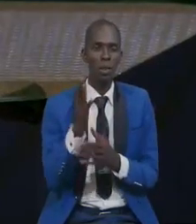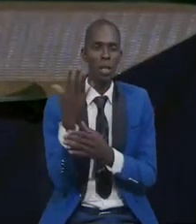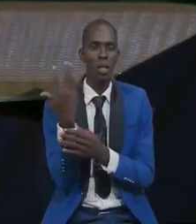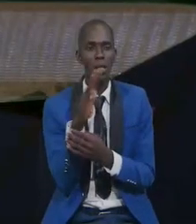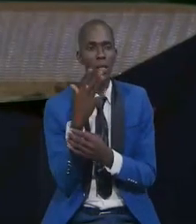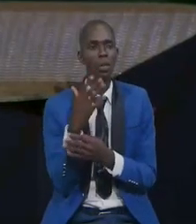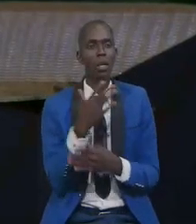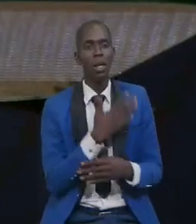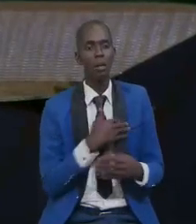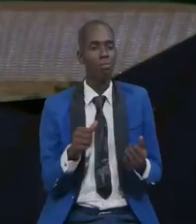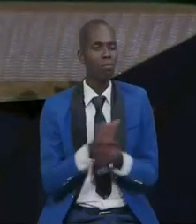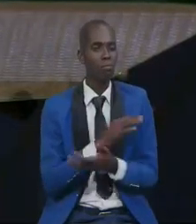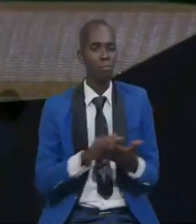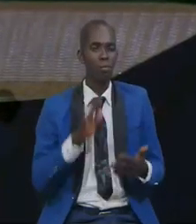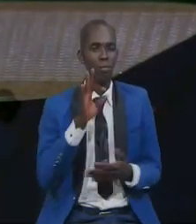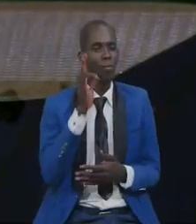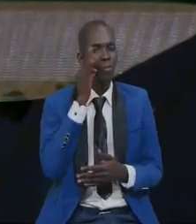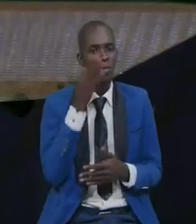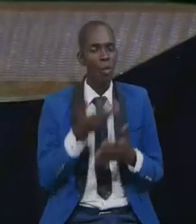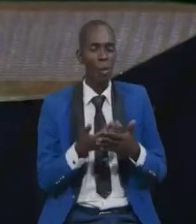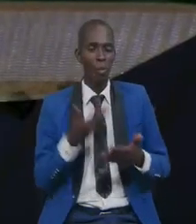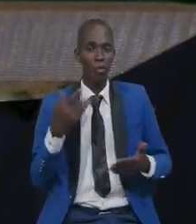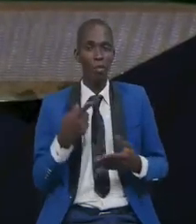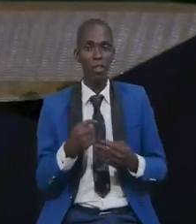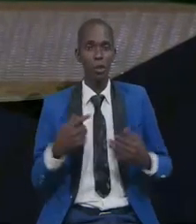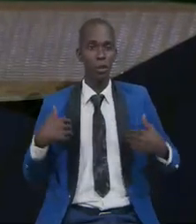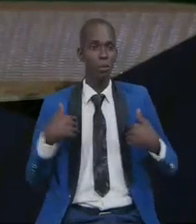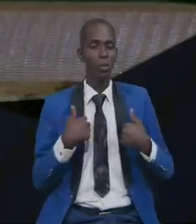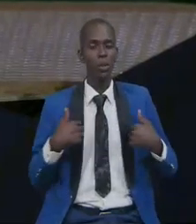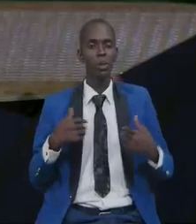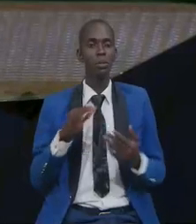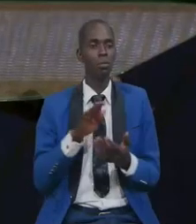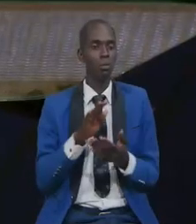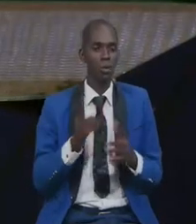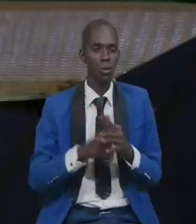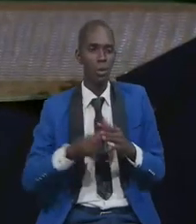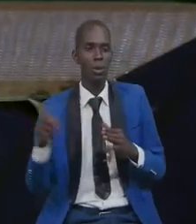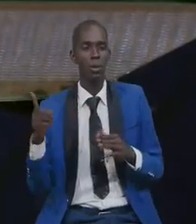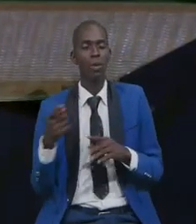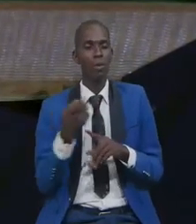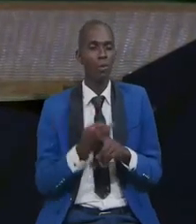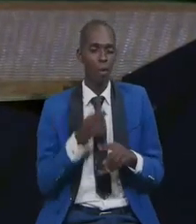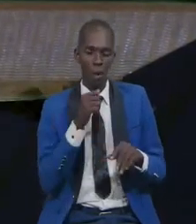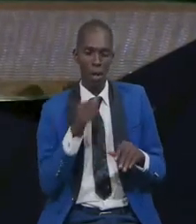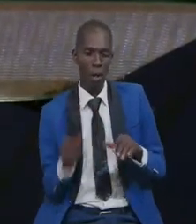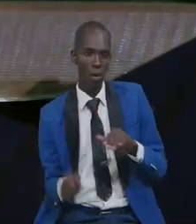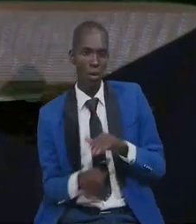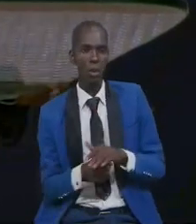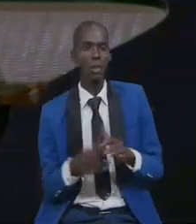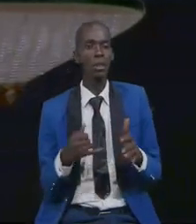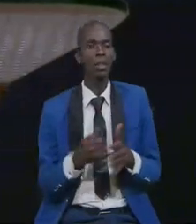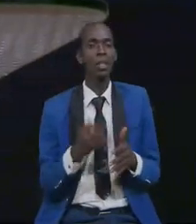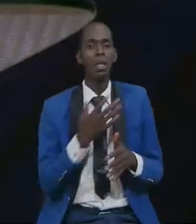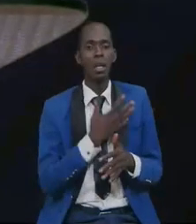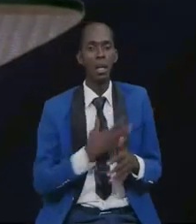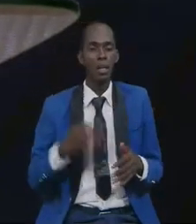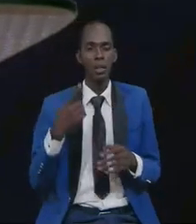dessous. Et les oiseaux du milieu de ses branches, secouez, dispersez les